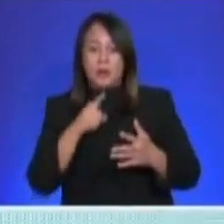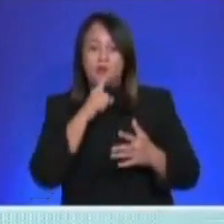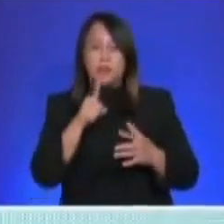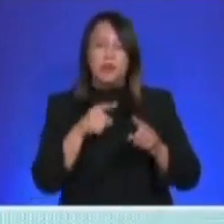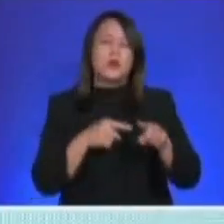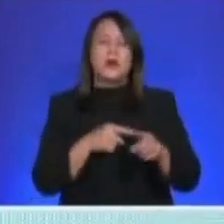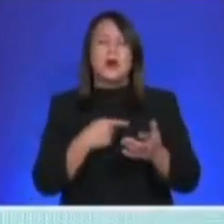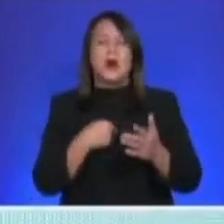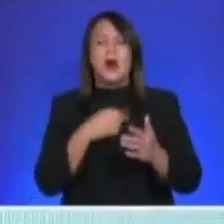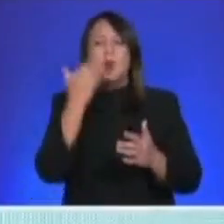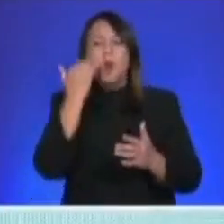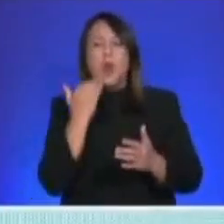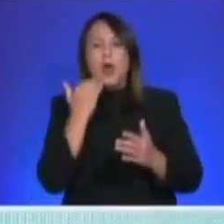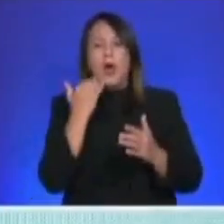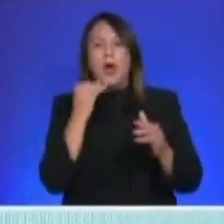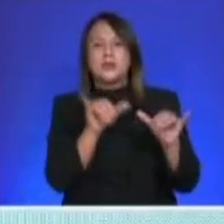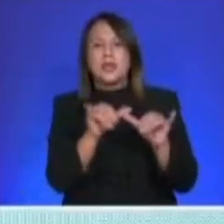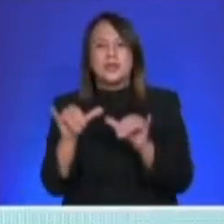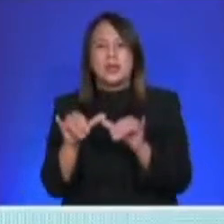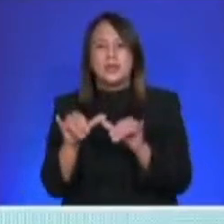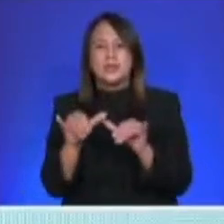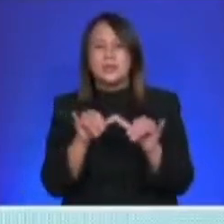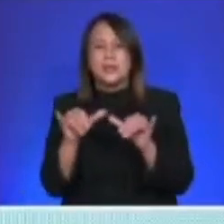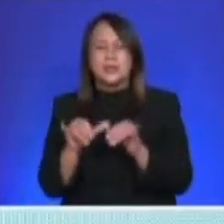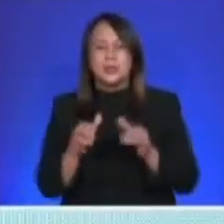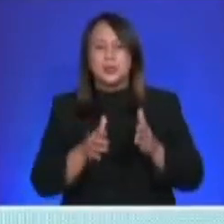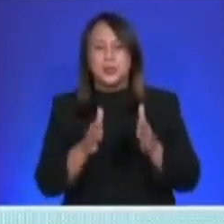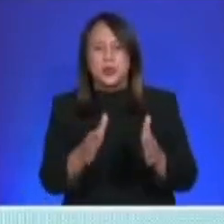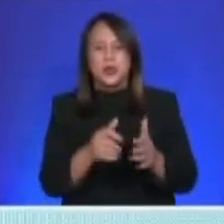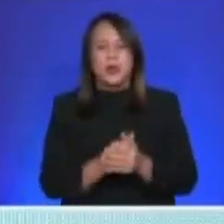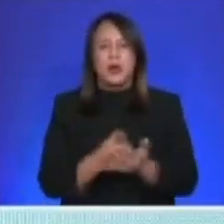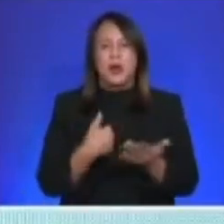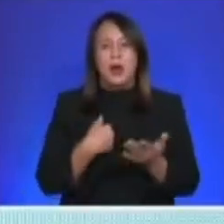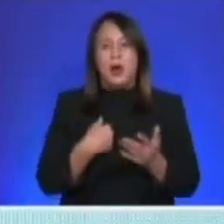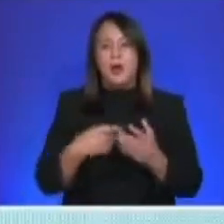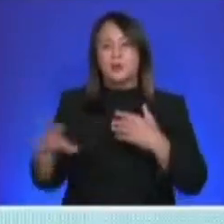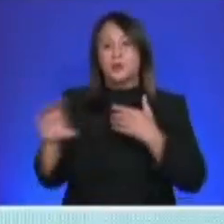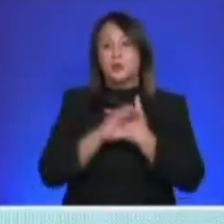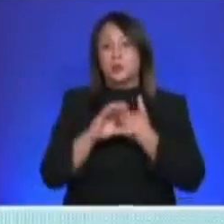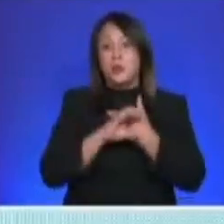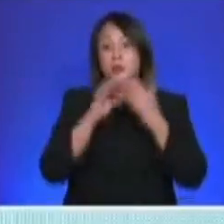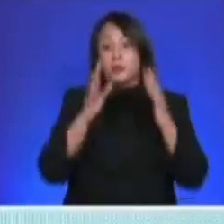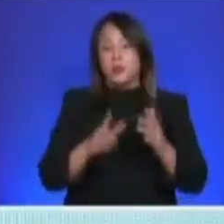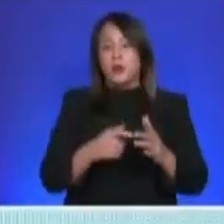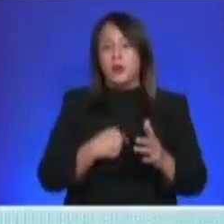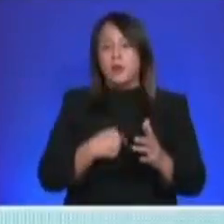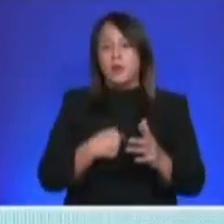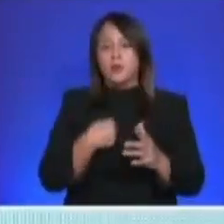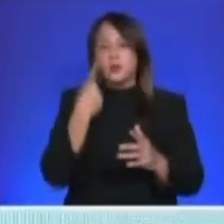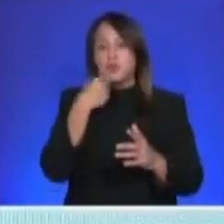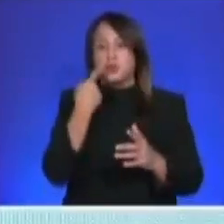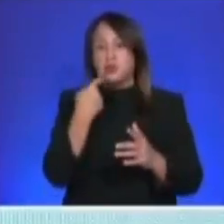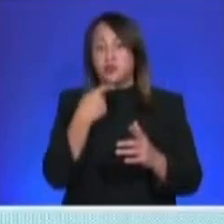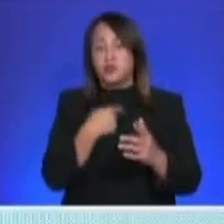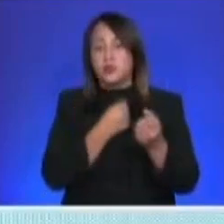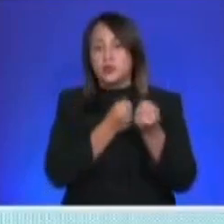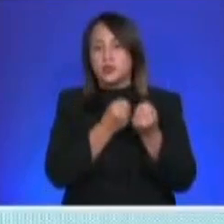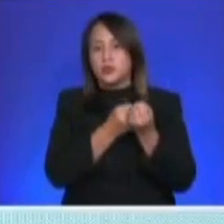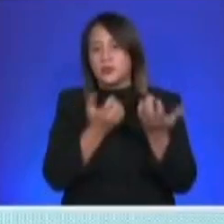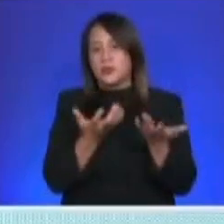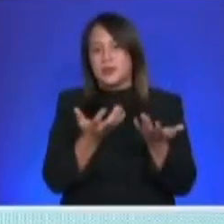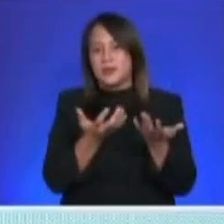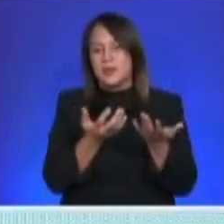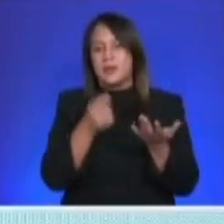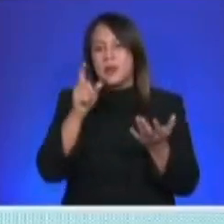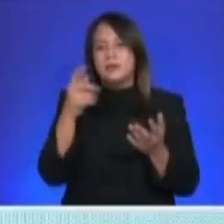ang materials at ipakukulong dapat kasuhan yung contractor at magturo siya kung sino yung kanyang proponent at pareho